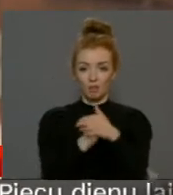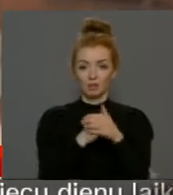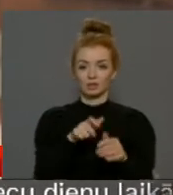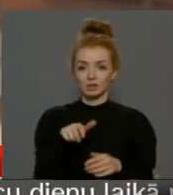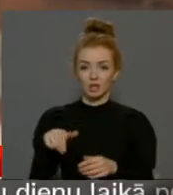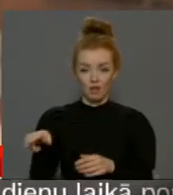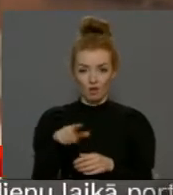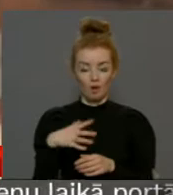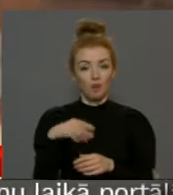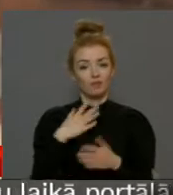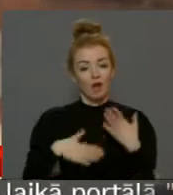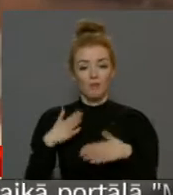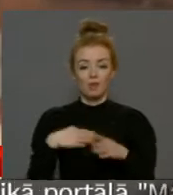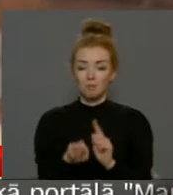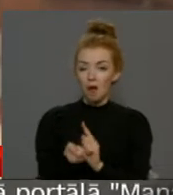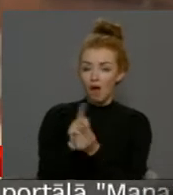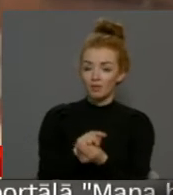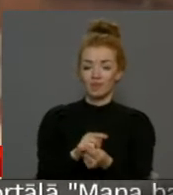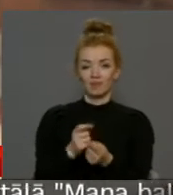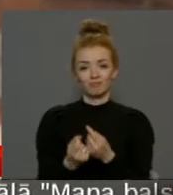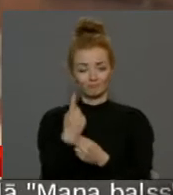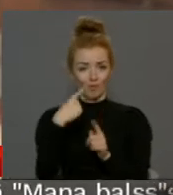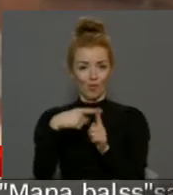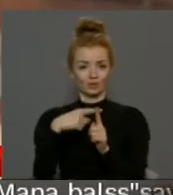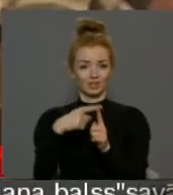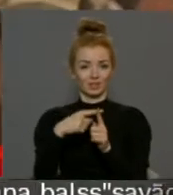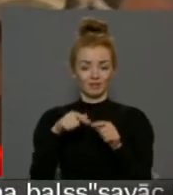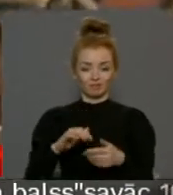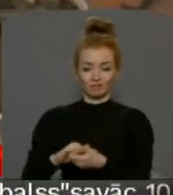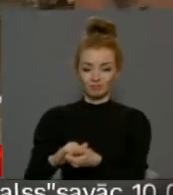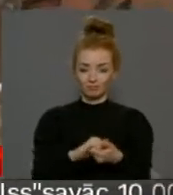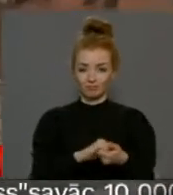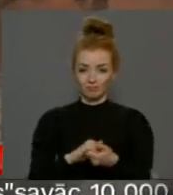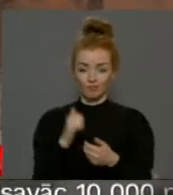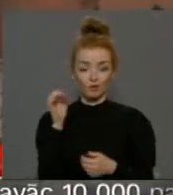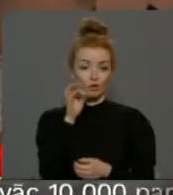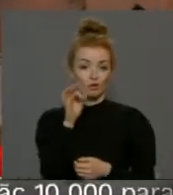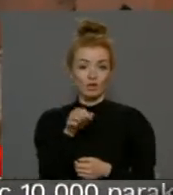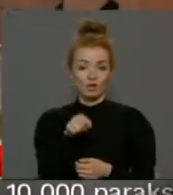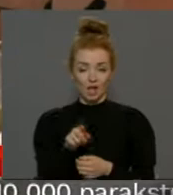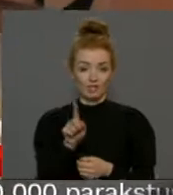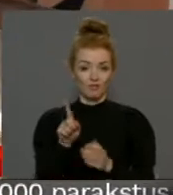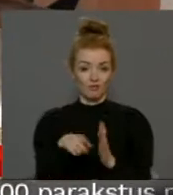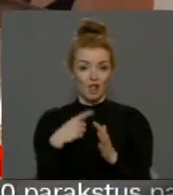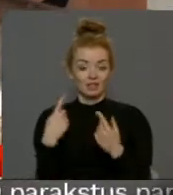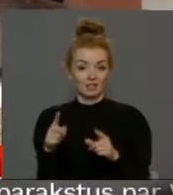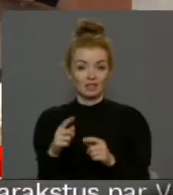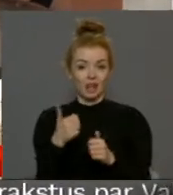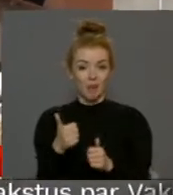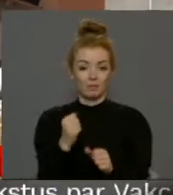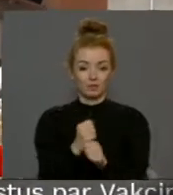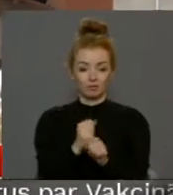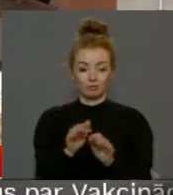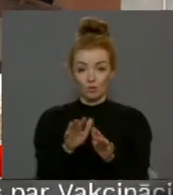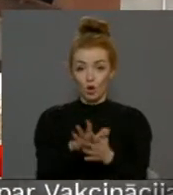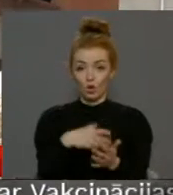Mēs vēlamies kaut ko mainīt un radīt pozitīvas izmaiņas šajā kopienā. Šis nav vienīgais labais darbs, ko veicis fonds Namejas. Kopš